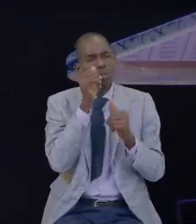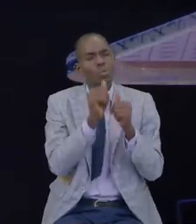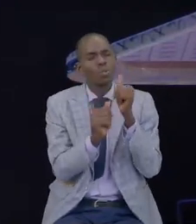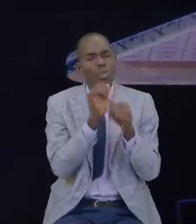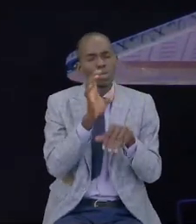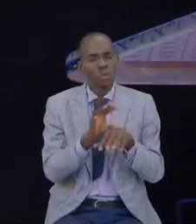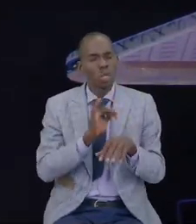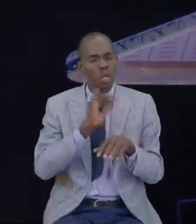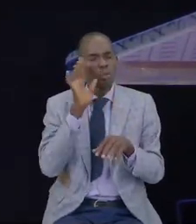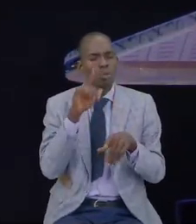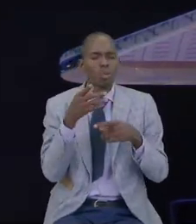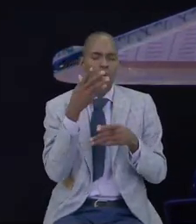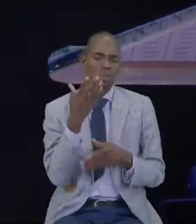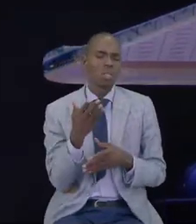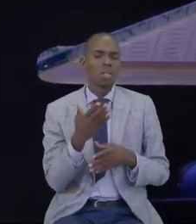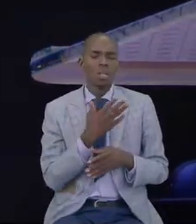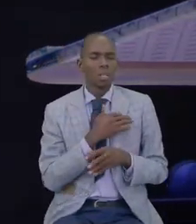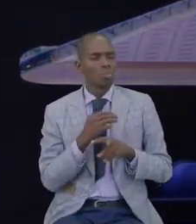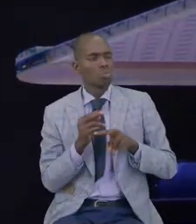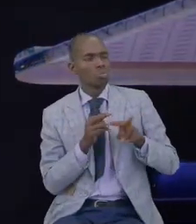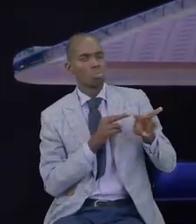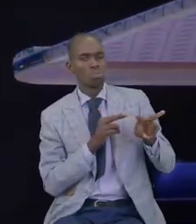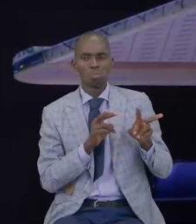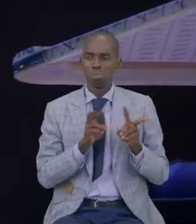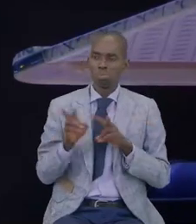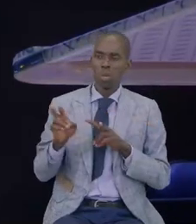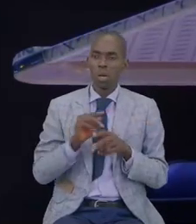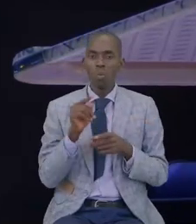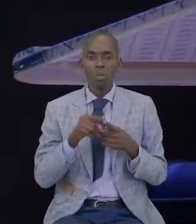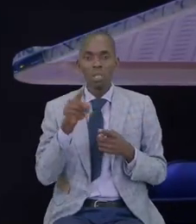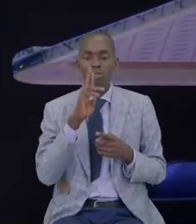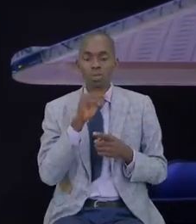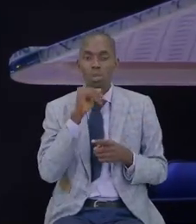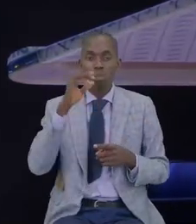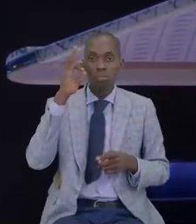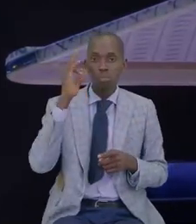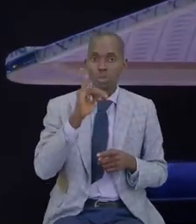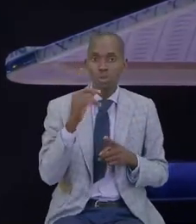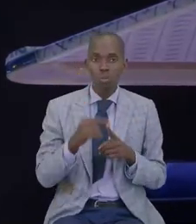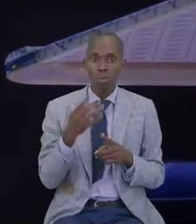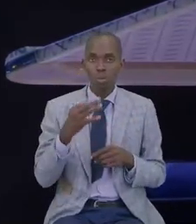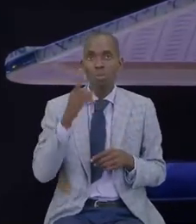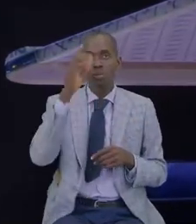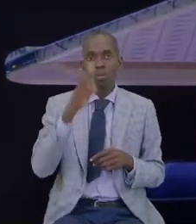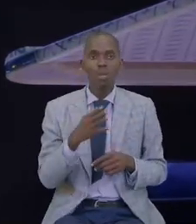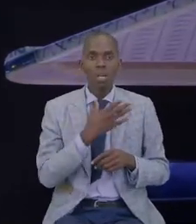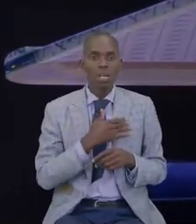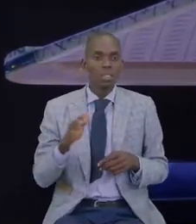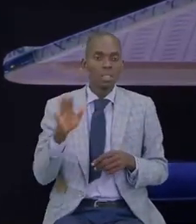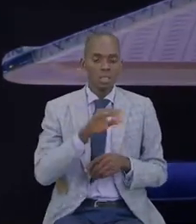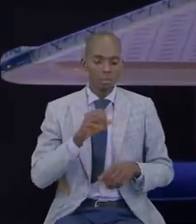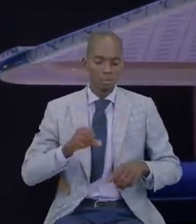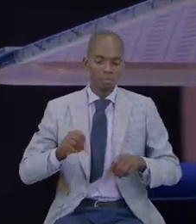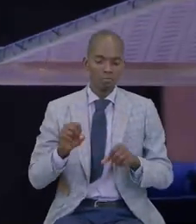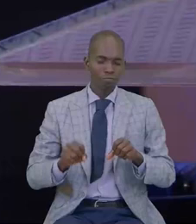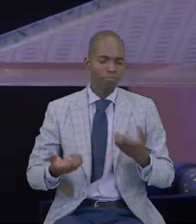regarde là-bas, il regarde à gauche, à droite. Et là, on ne prêche pas la parole. Et le fondement n'est pas posé solidement.